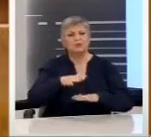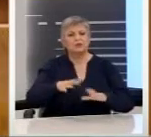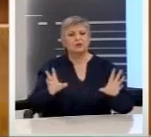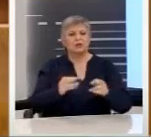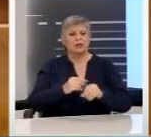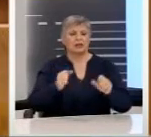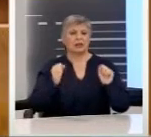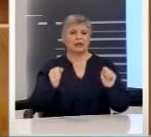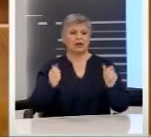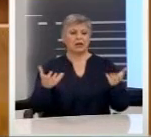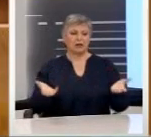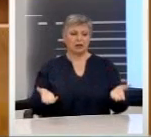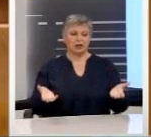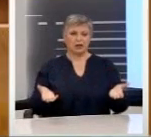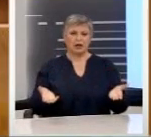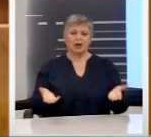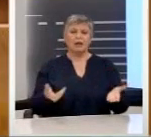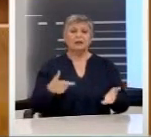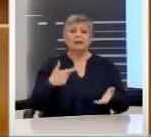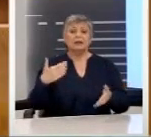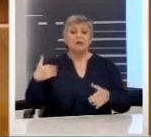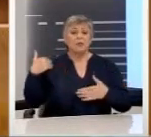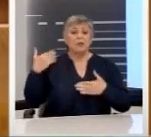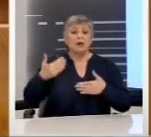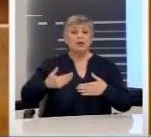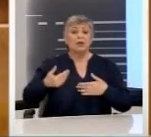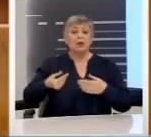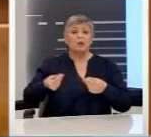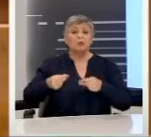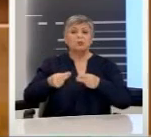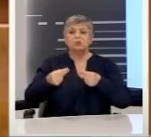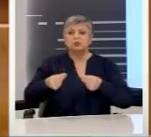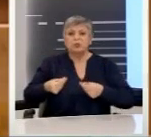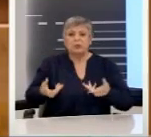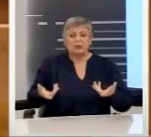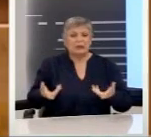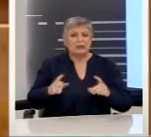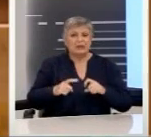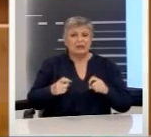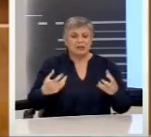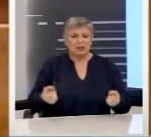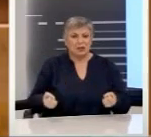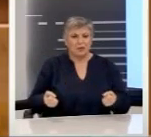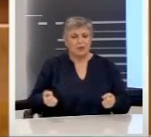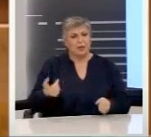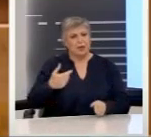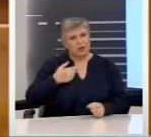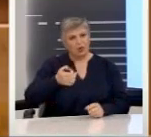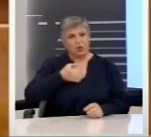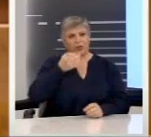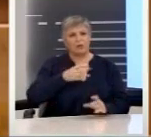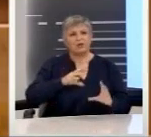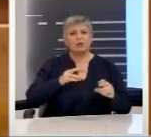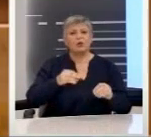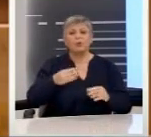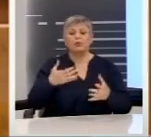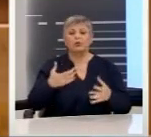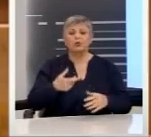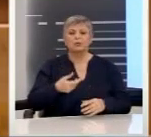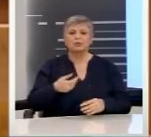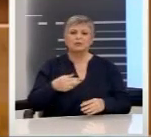Θα μιλήσω σαν νομικός και ως βουλευτής καταρχήν. Και θα το καταλάβουν οι νομικοί τουλάχιστον. Ακούστε να δείτε. Η